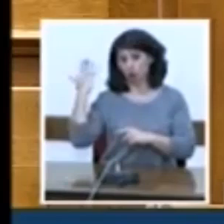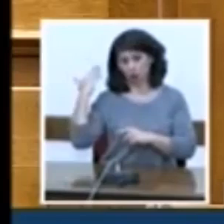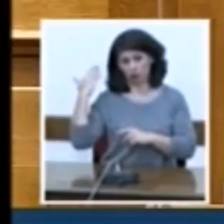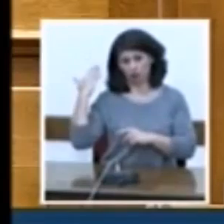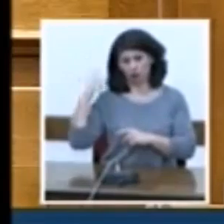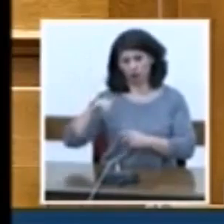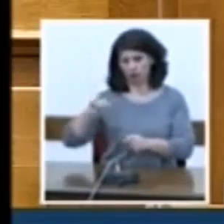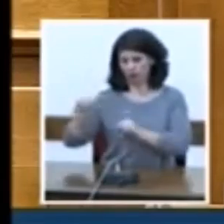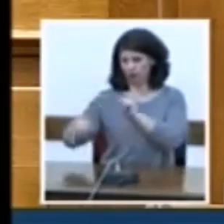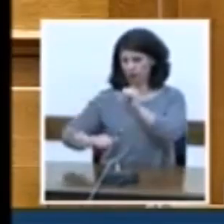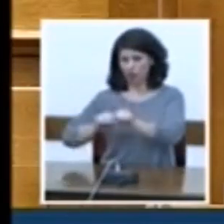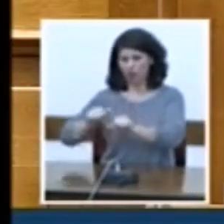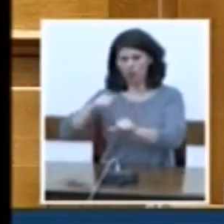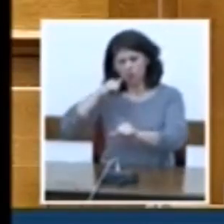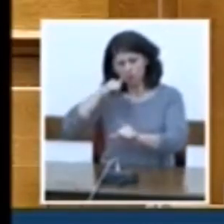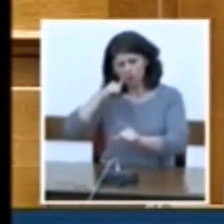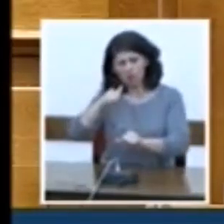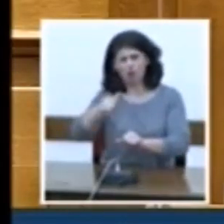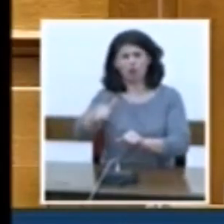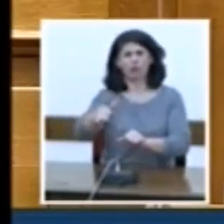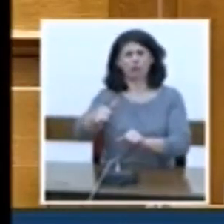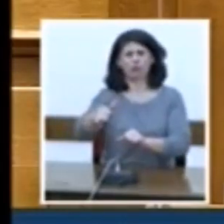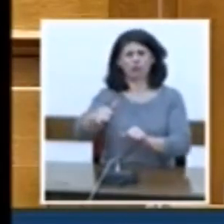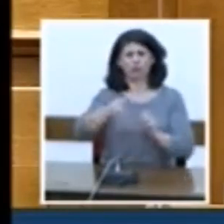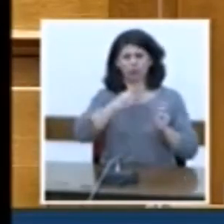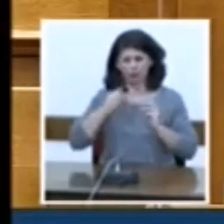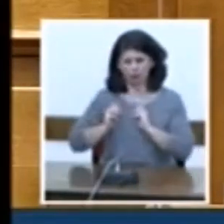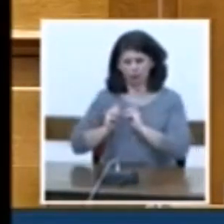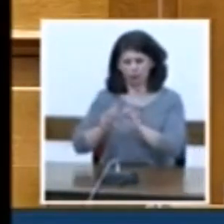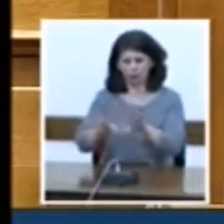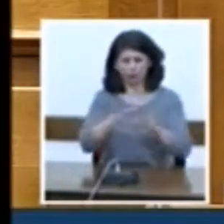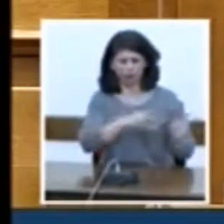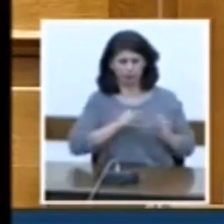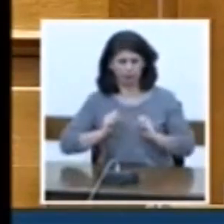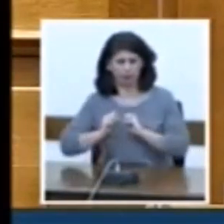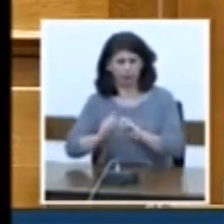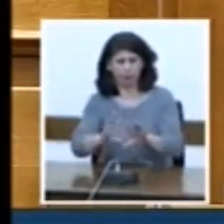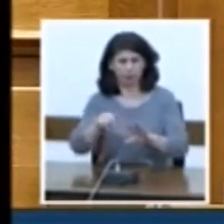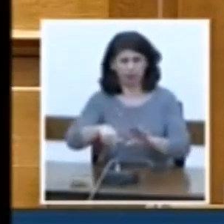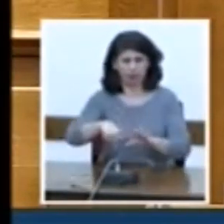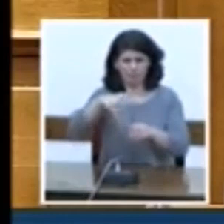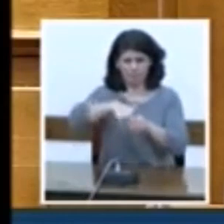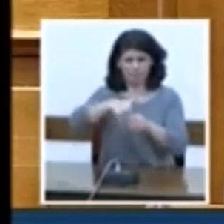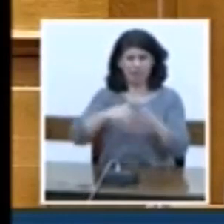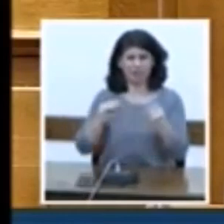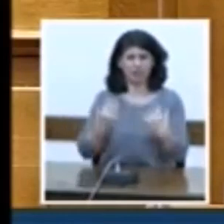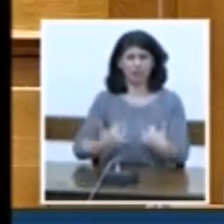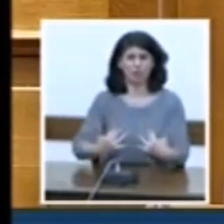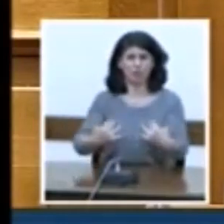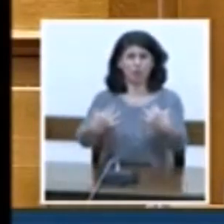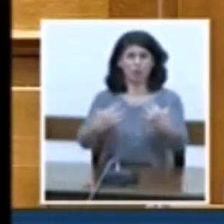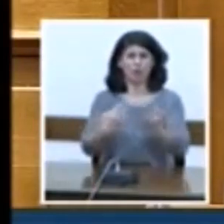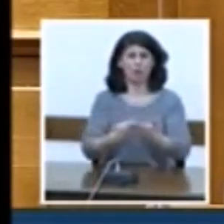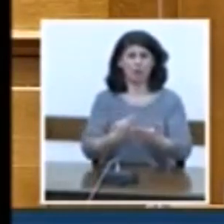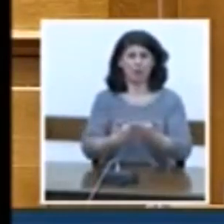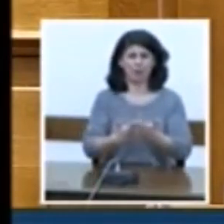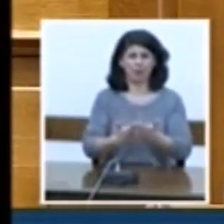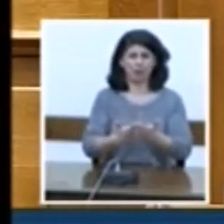σε μόνιμος αναμεταδότης εντός της Βουλής των επιχειρημάτων των τρόλ του